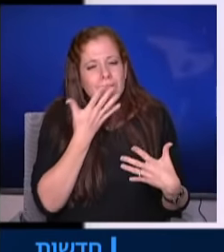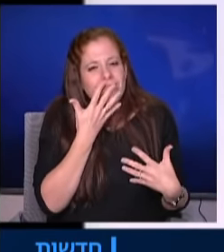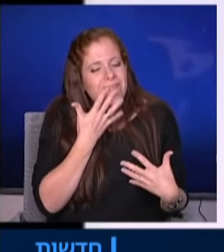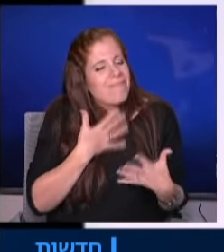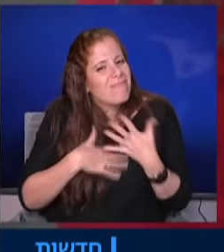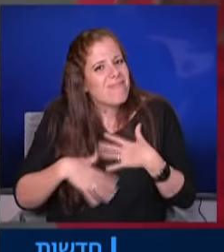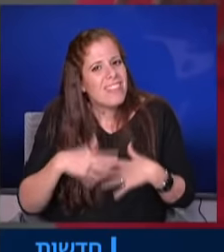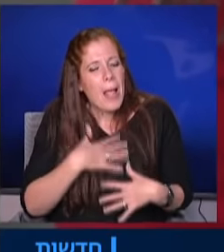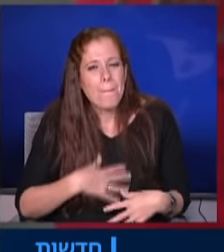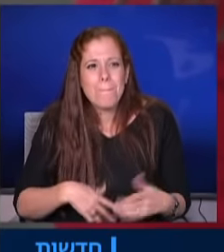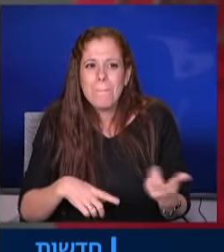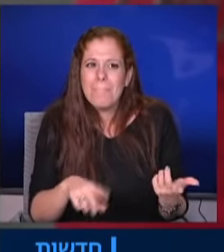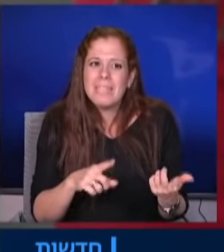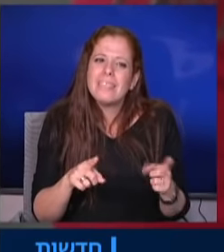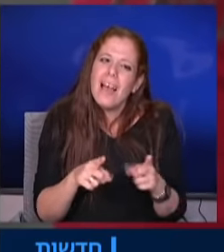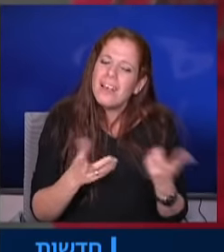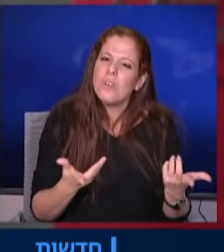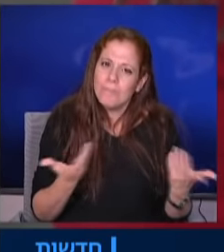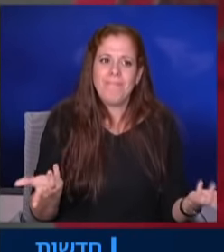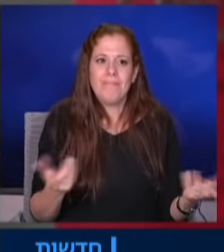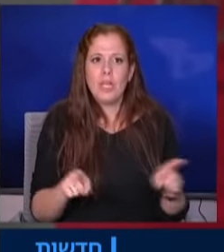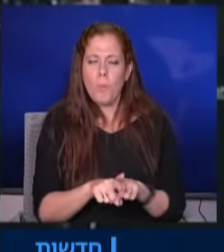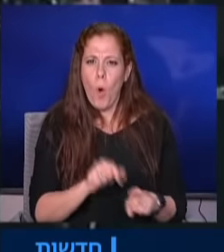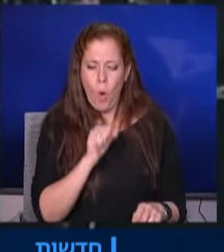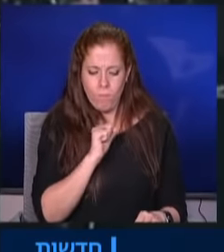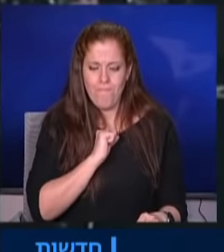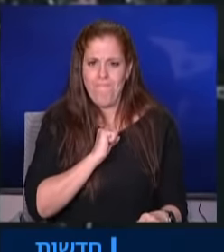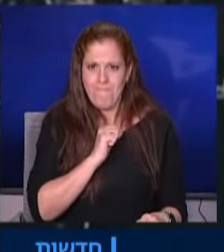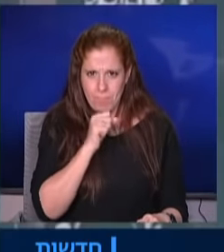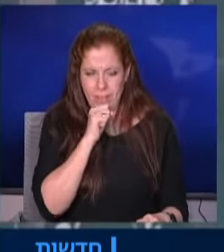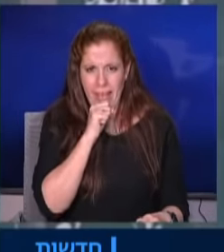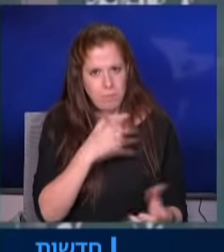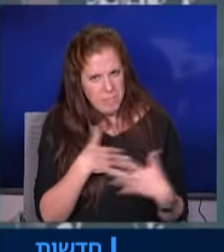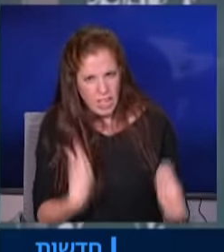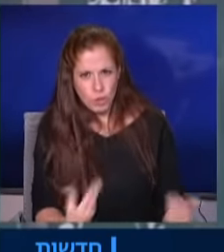cozy. You know, it's like, oh, yeah, it's like burping, you know, I felt good.